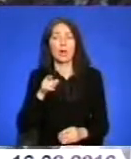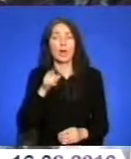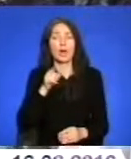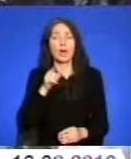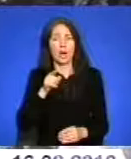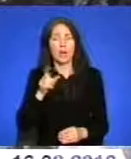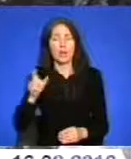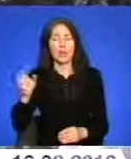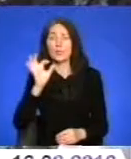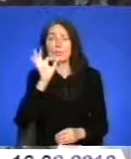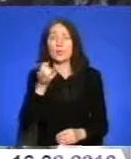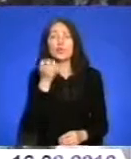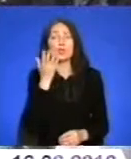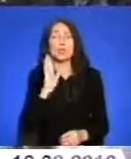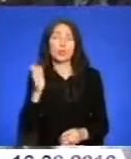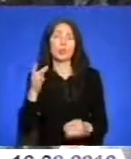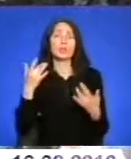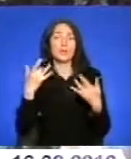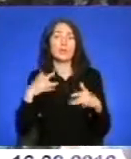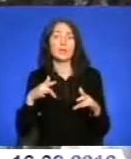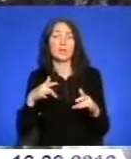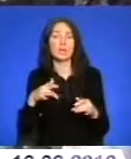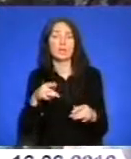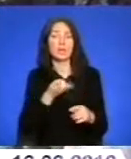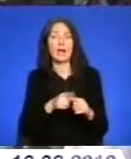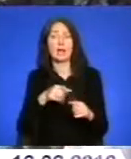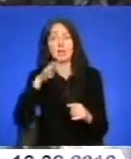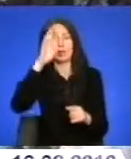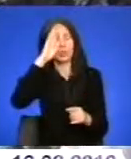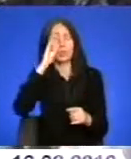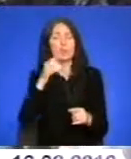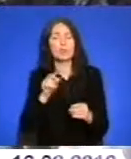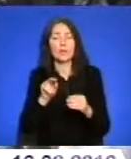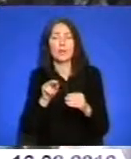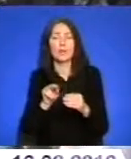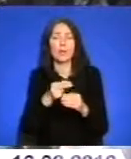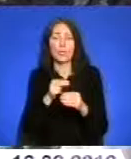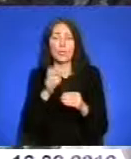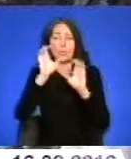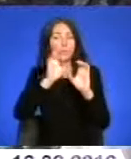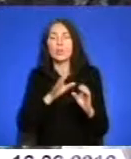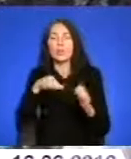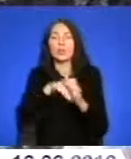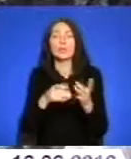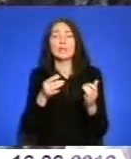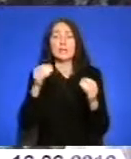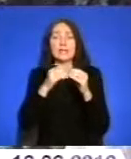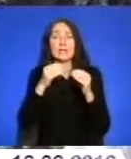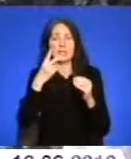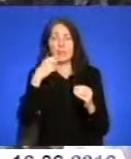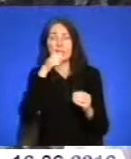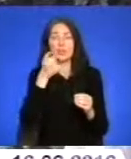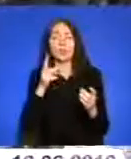вони будуть демобілізовуватись. Ну, а цих ребят, вони в поправку не входять. Тобто вони скільки? 10 років, 20, 100 років будуть